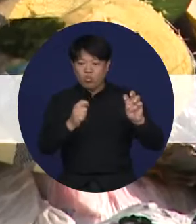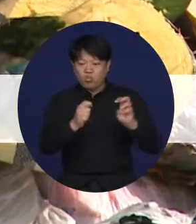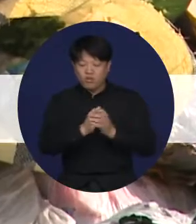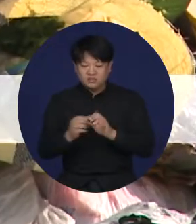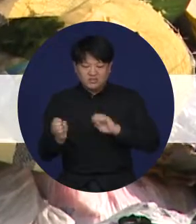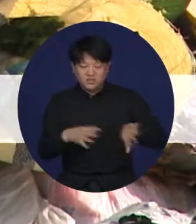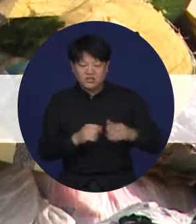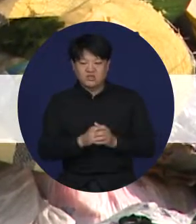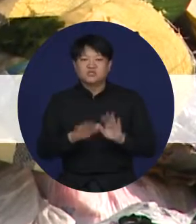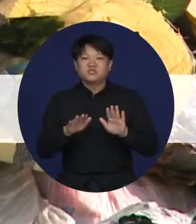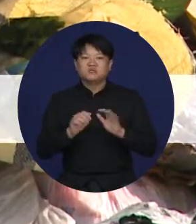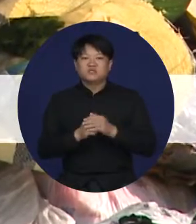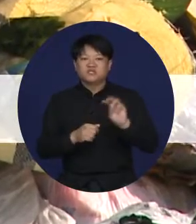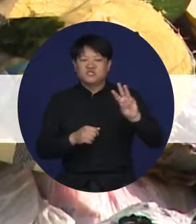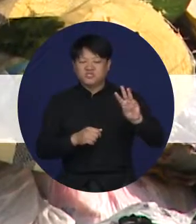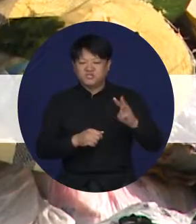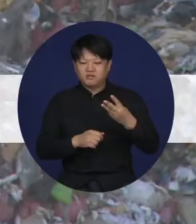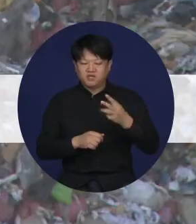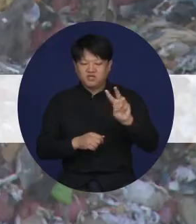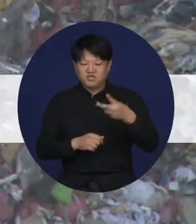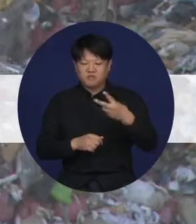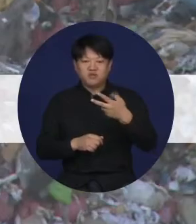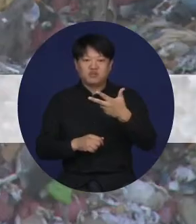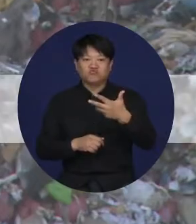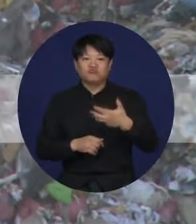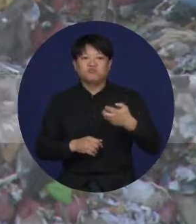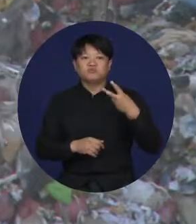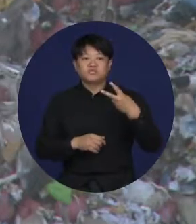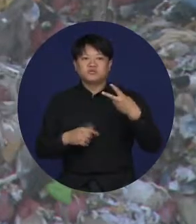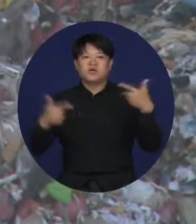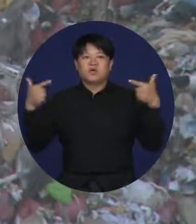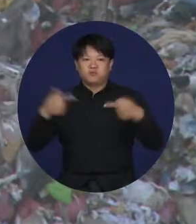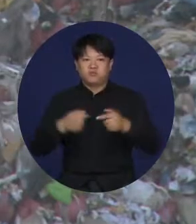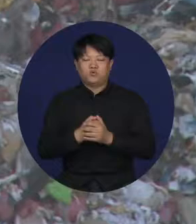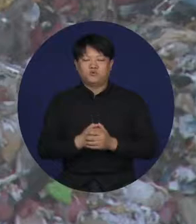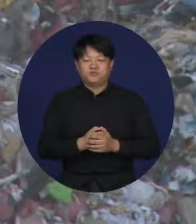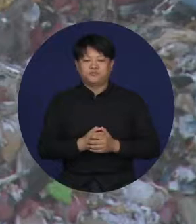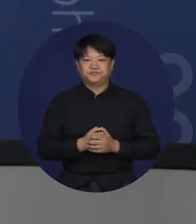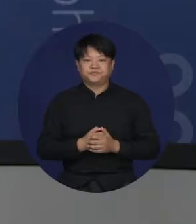쓰레기가 이래 292 톤으로 감소한 것으로 나타났습니다